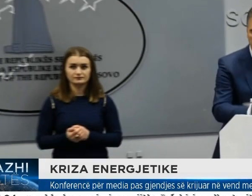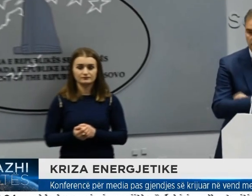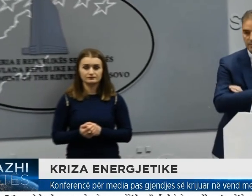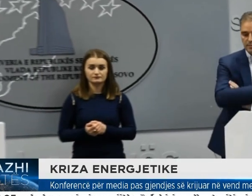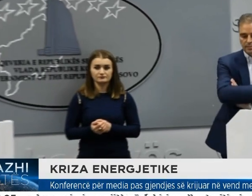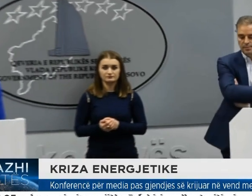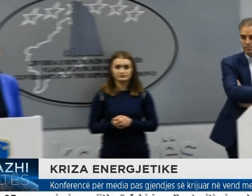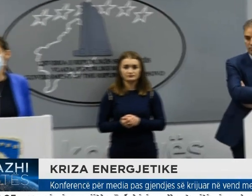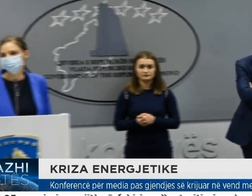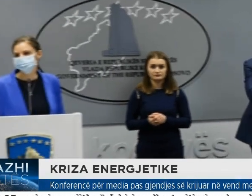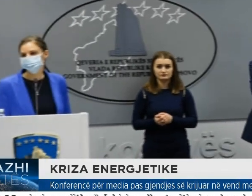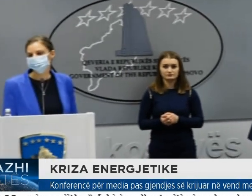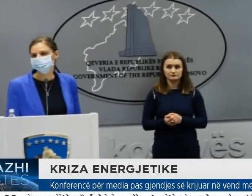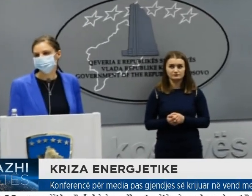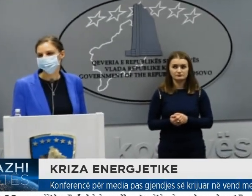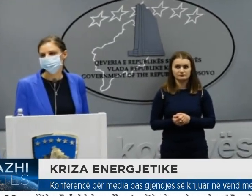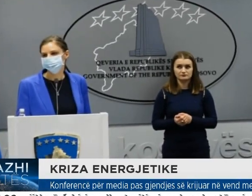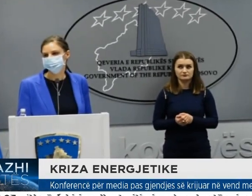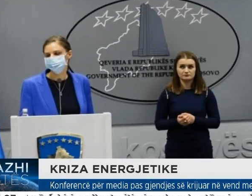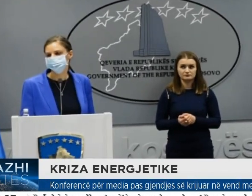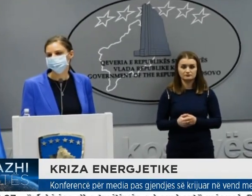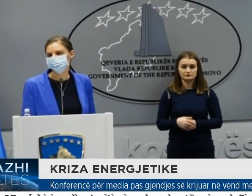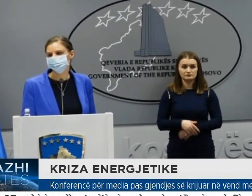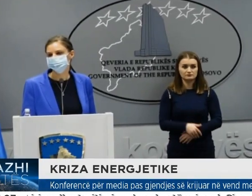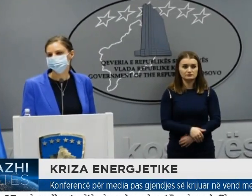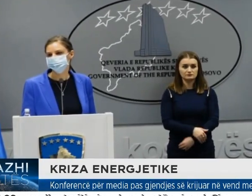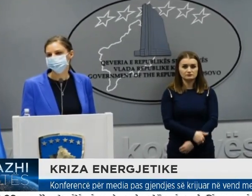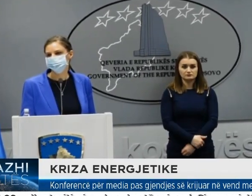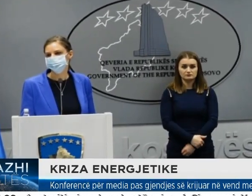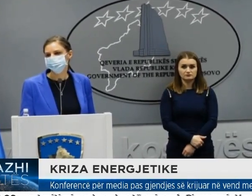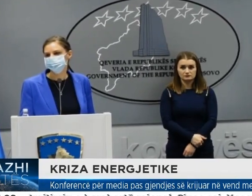Dobro večer svima, Anđelka Ćup, Euronews.